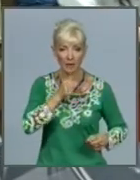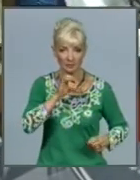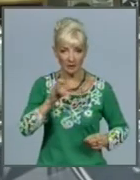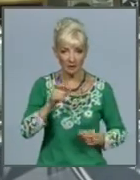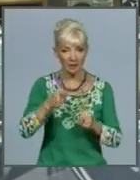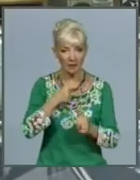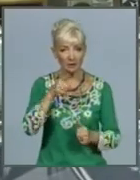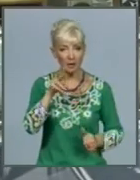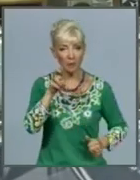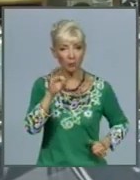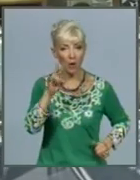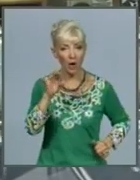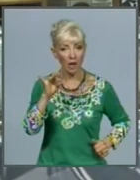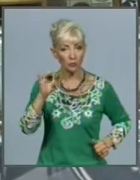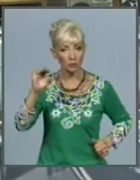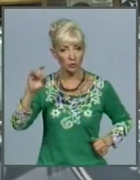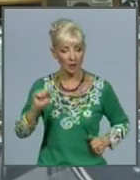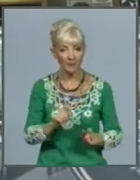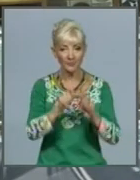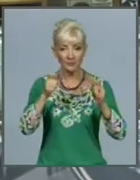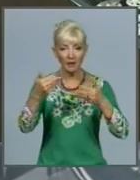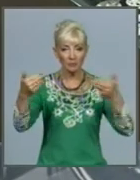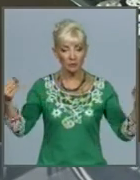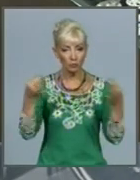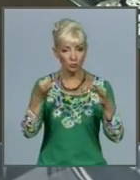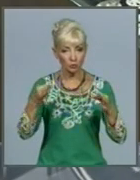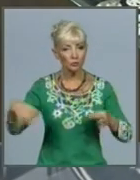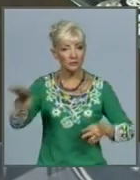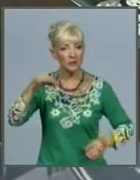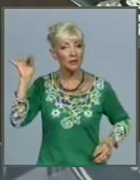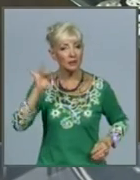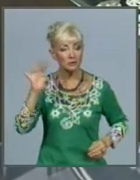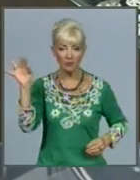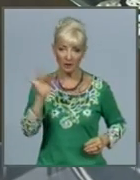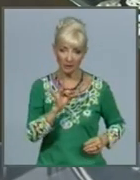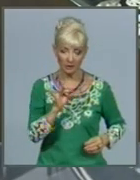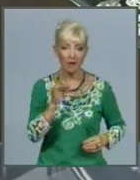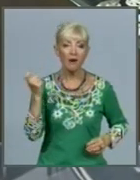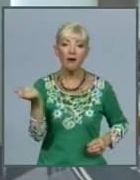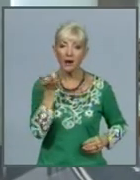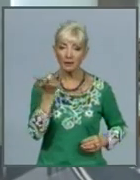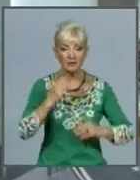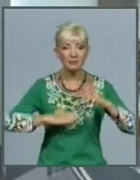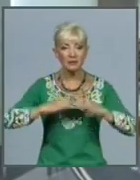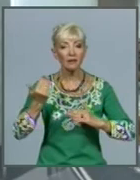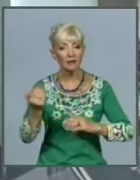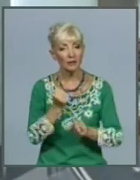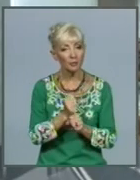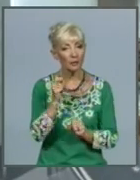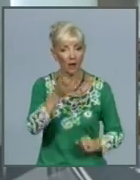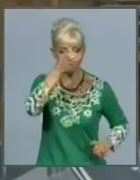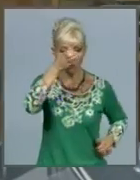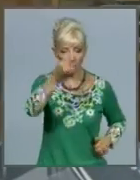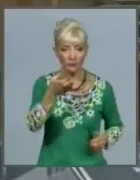свята відкрили експозицію музею. Тут вся історія та напрацювання харківських спеціалістів, як науковців, так і